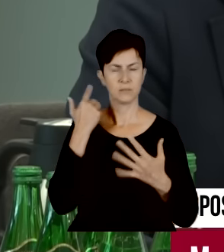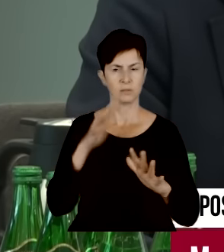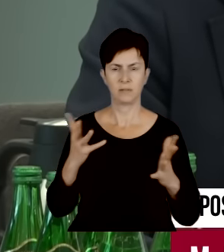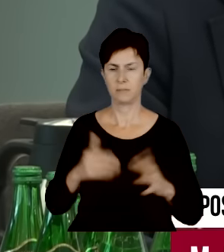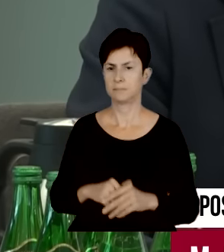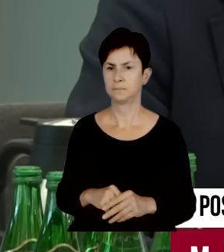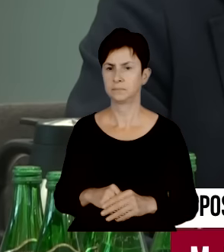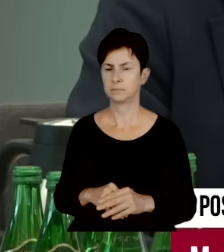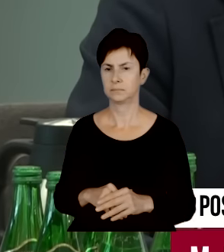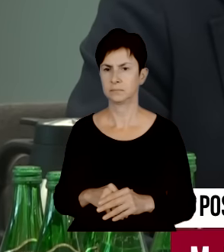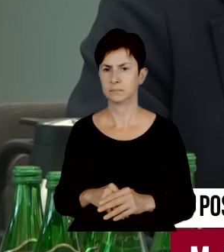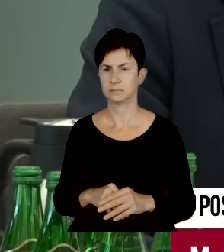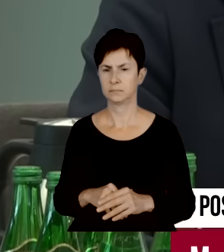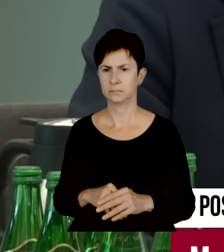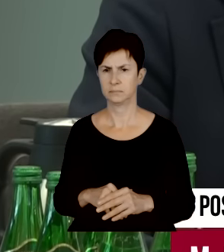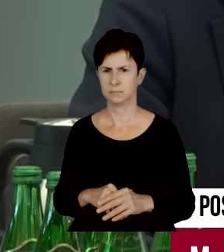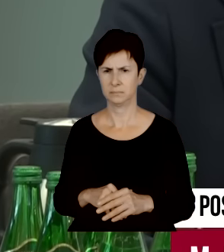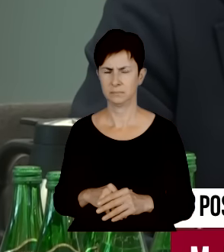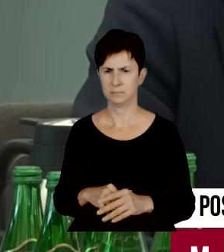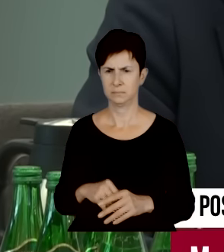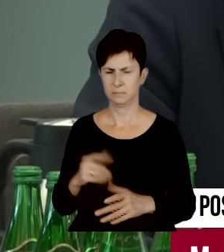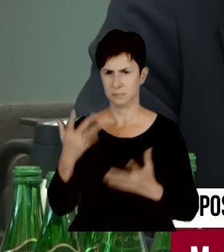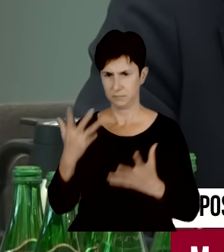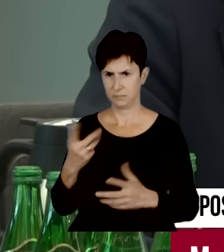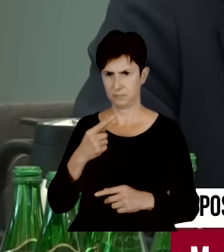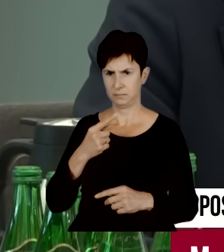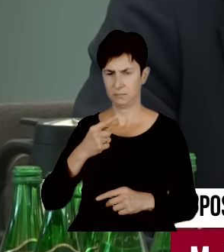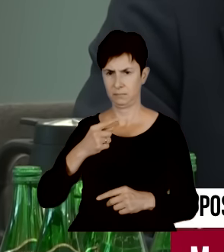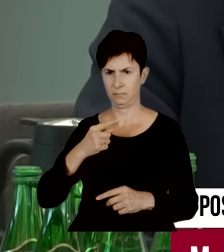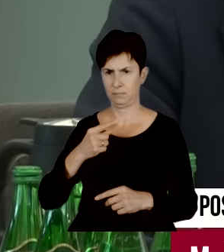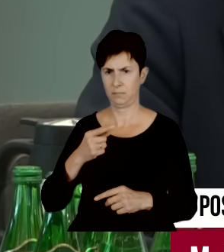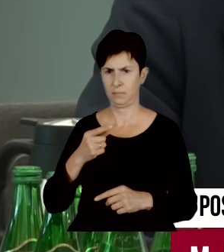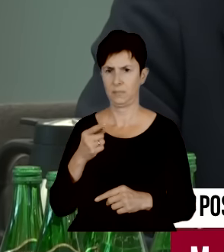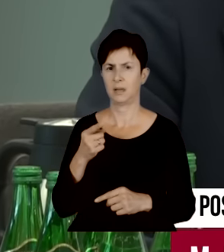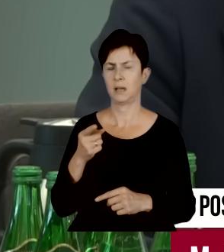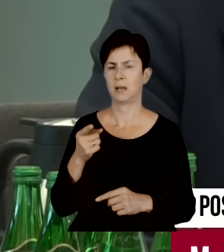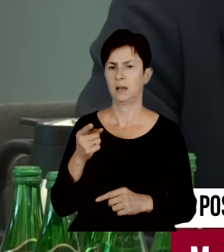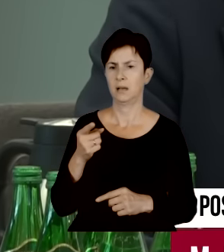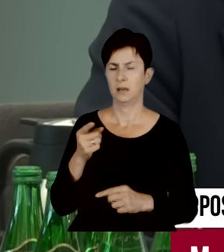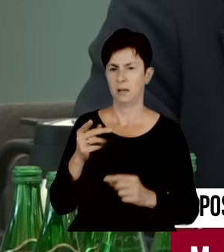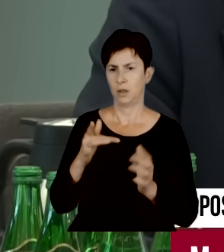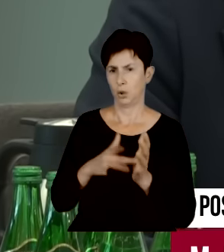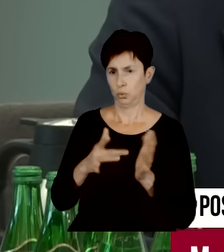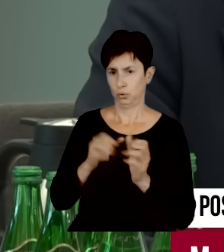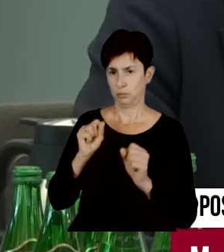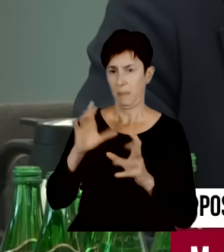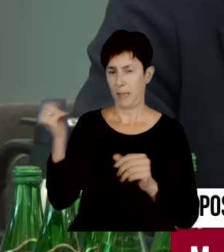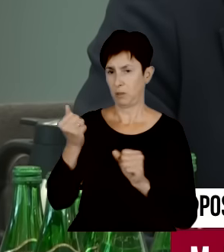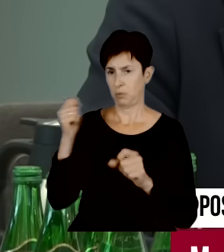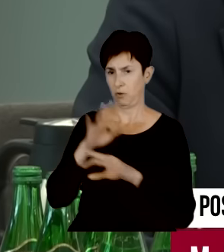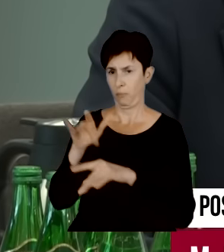pewny premiera Tuska pan ma Ale nie chciałby pan chyba premierowi Tuskowi przypisać aż takich wielkich możliwości żeby powiedzieć opinii